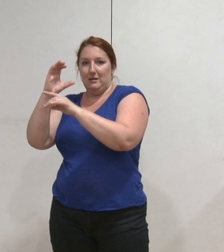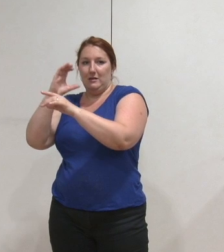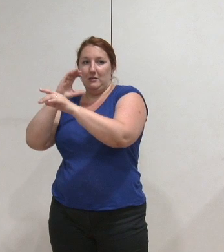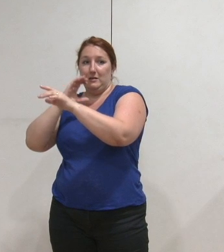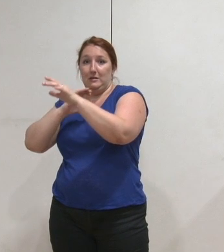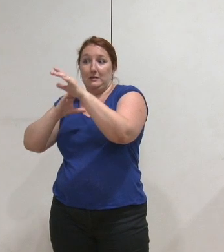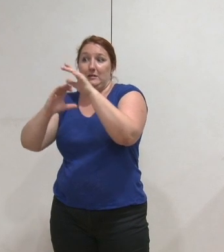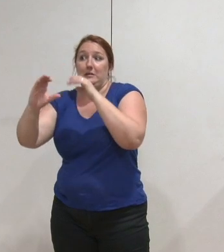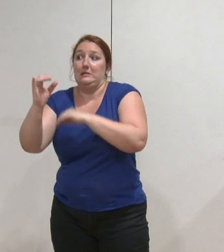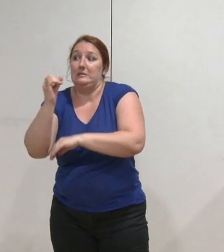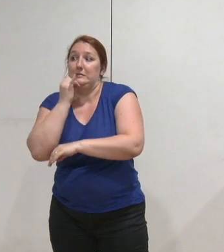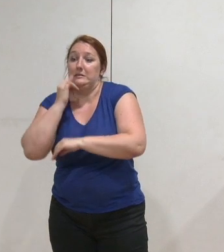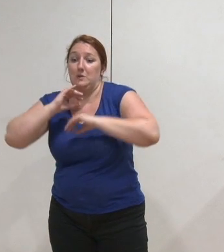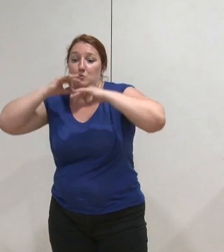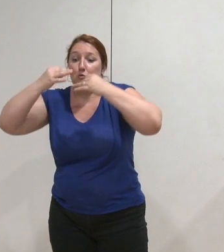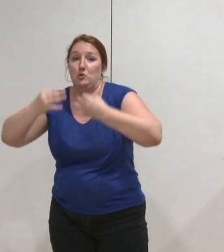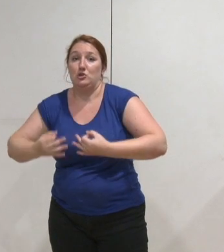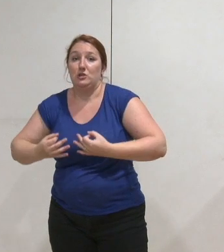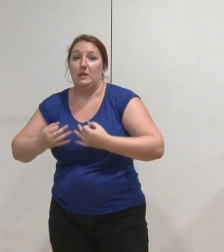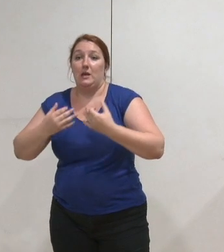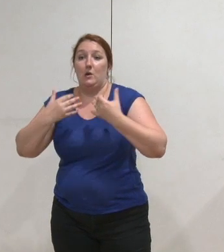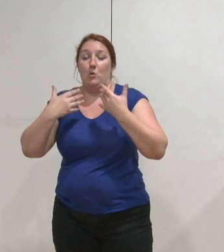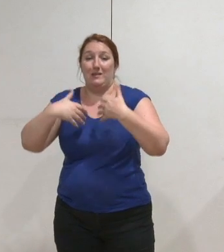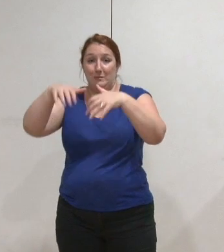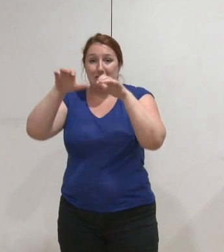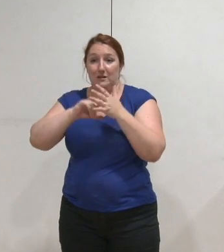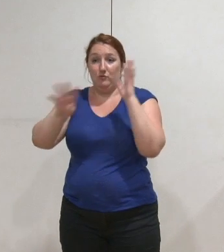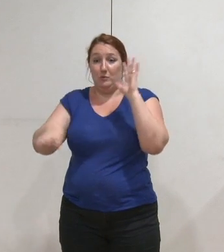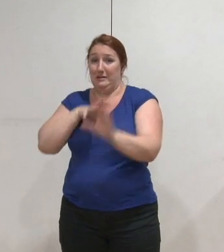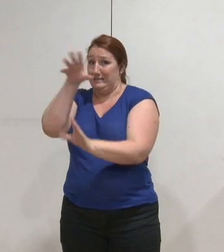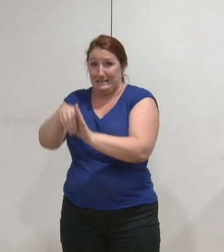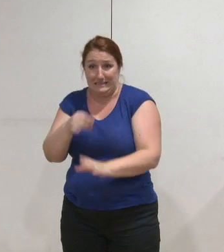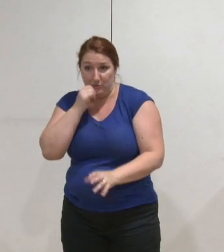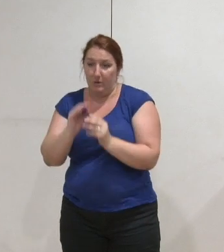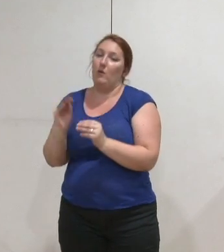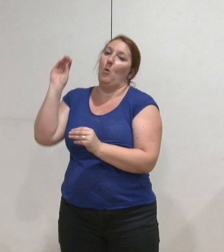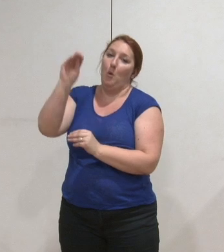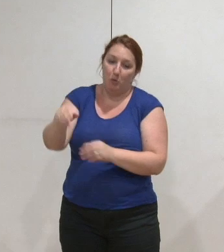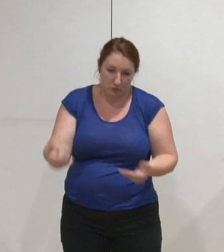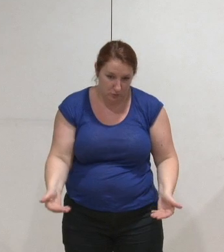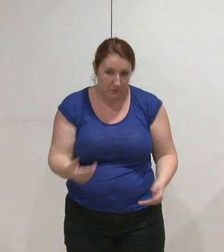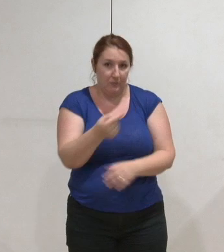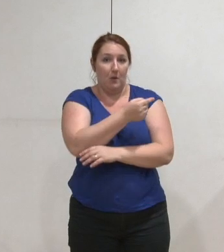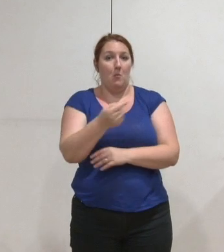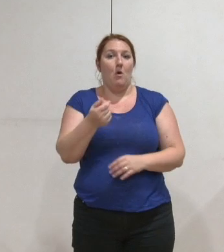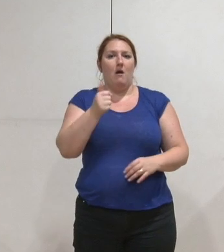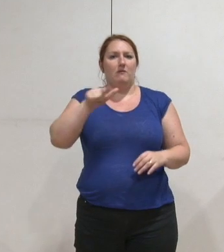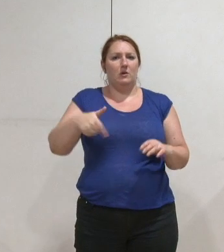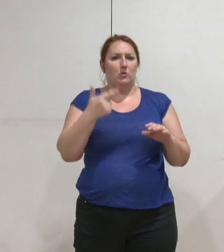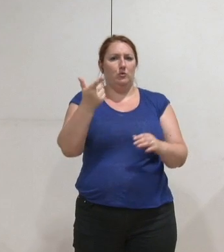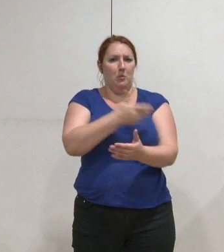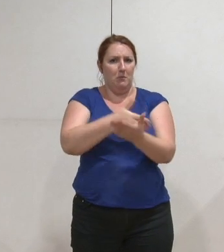au au budget au compte administratif 2014 il y a ,2 million d'euros